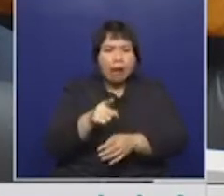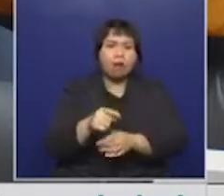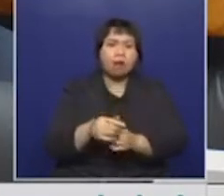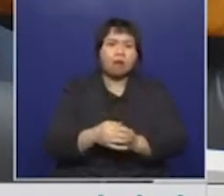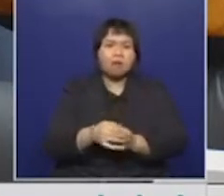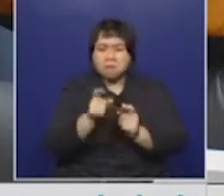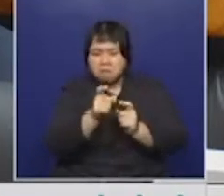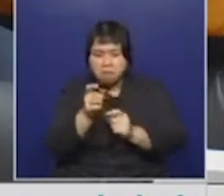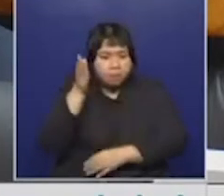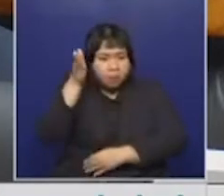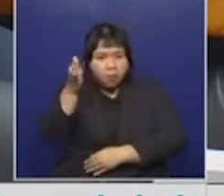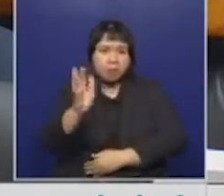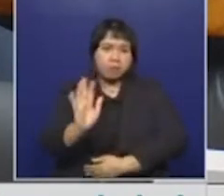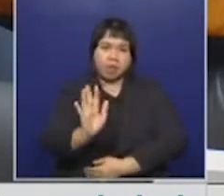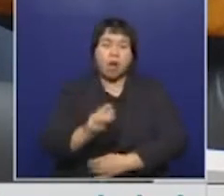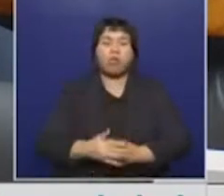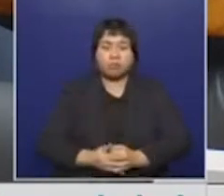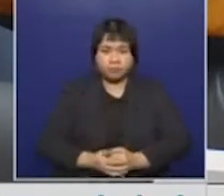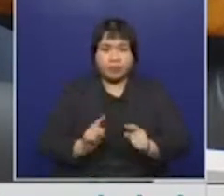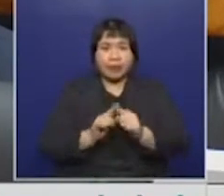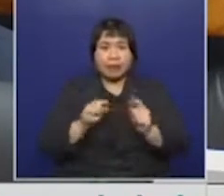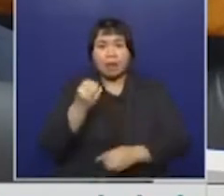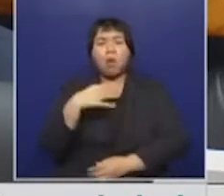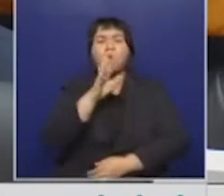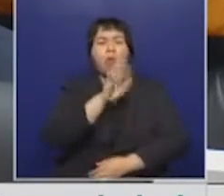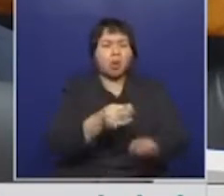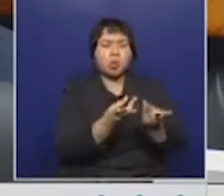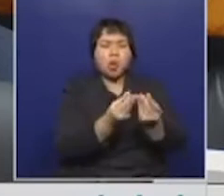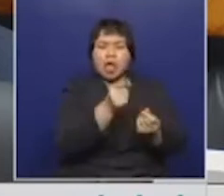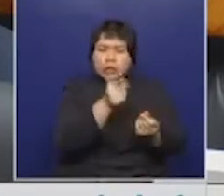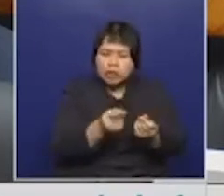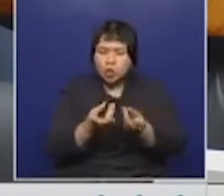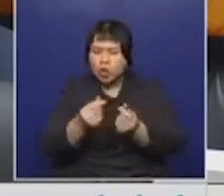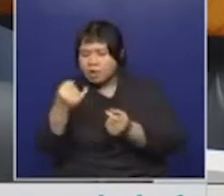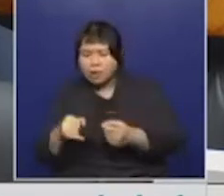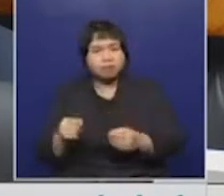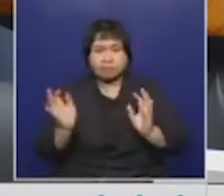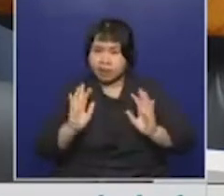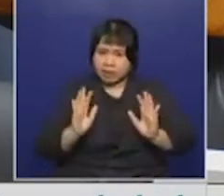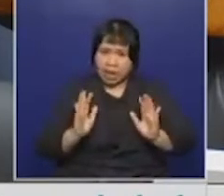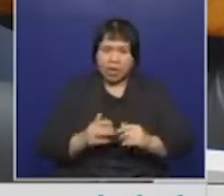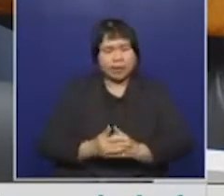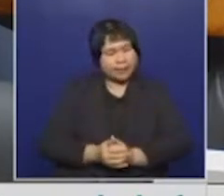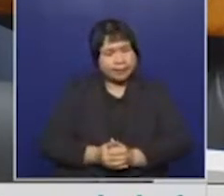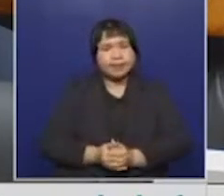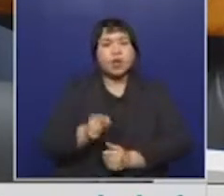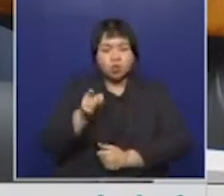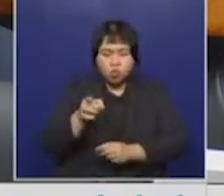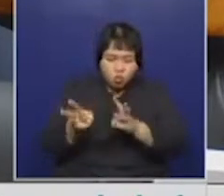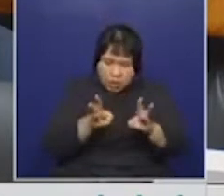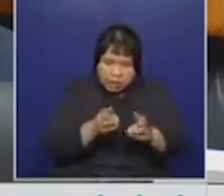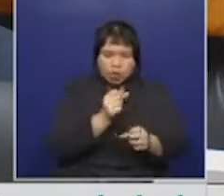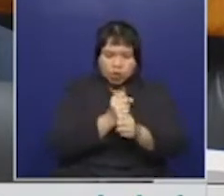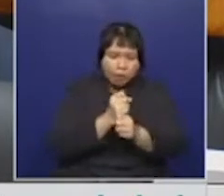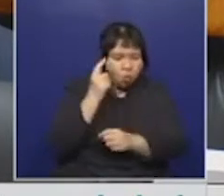ตามความเสี่ยงที่จะเกิดขึ้นนั้นแต่กลับมาบอกว่าตัวเลขนั้นจริงตัวเลขนี้ไม่จริงอย่างนี้จะสร้างความเชื่อมั่นให้